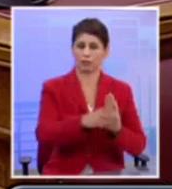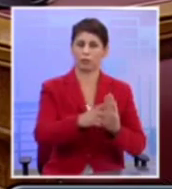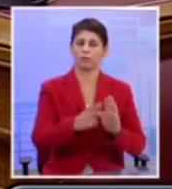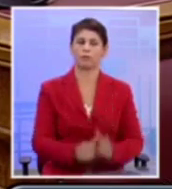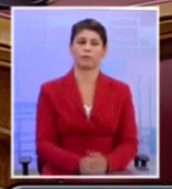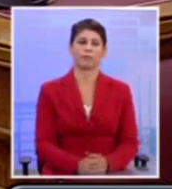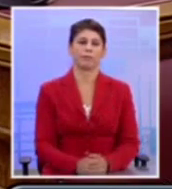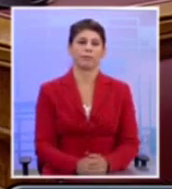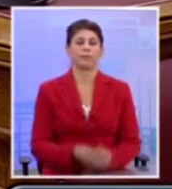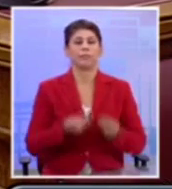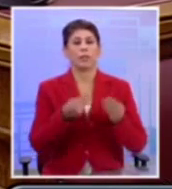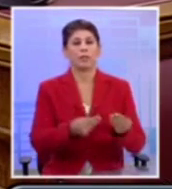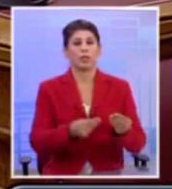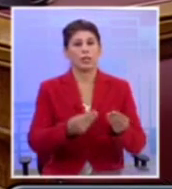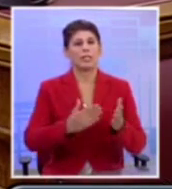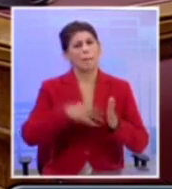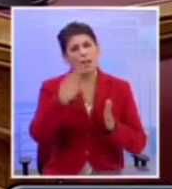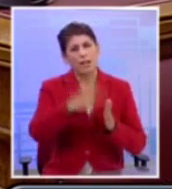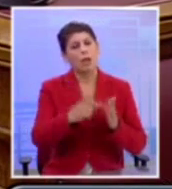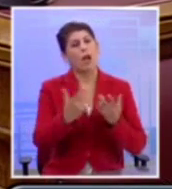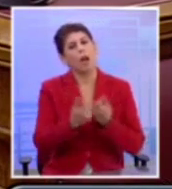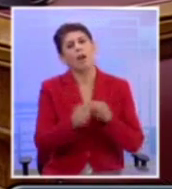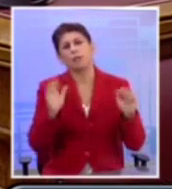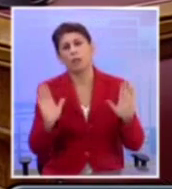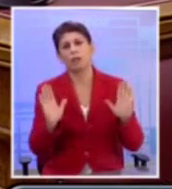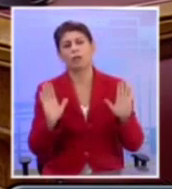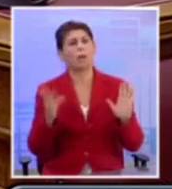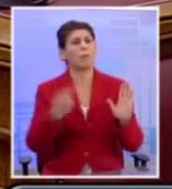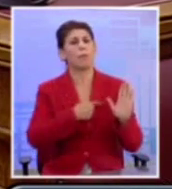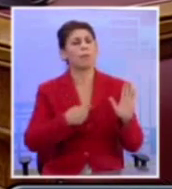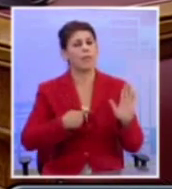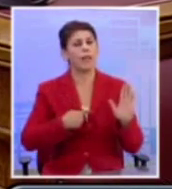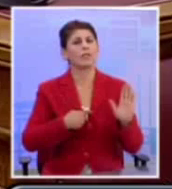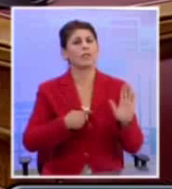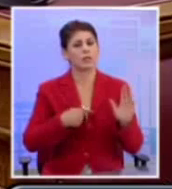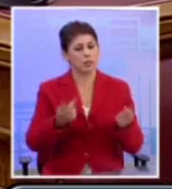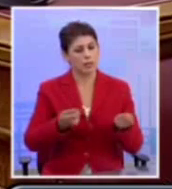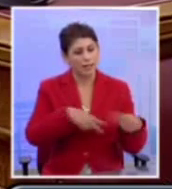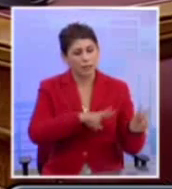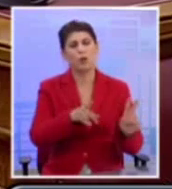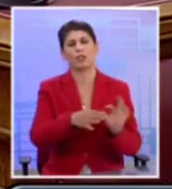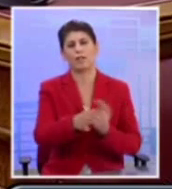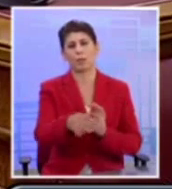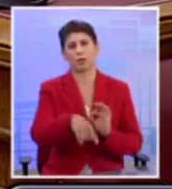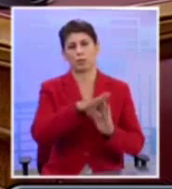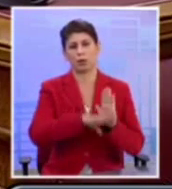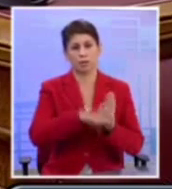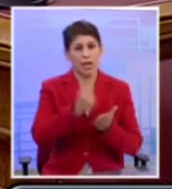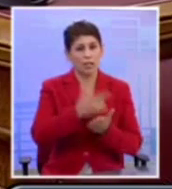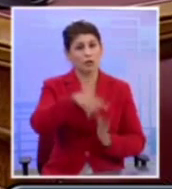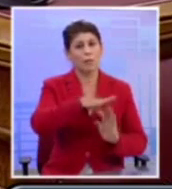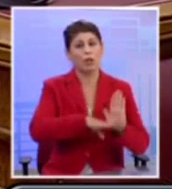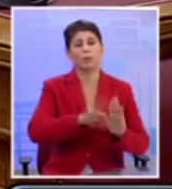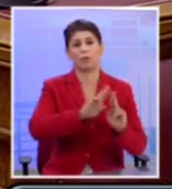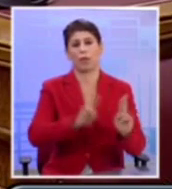σε στελέχη του, αλλά ανεξάρτητα από τις διευθύνσεις που εκπονούν και εφαρμόζουν τα προγράμματά του, να αξιολογούν αυτά τα